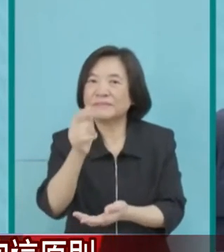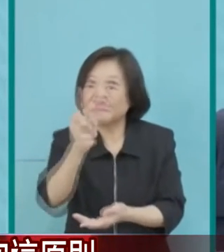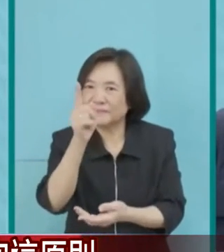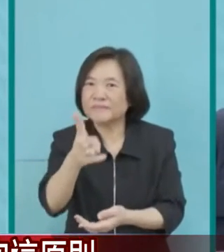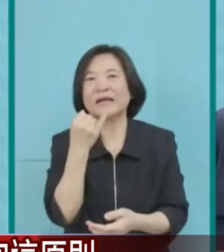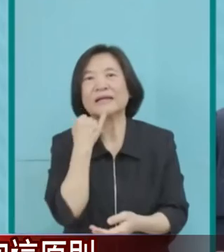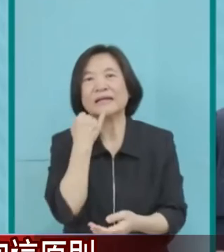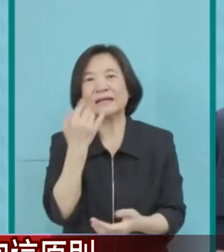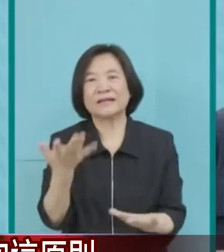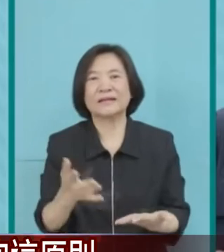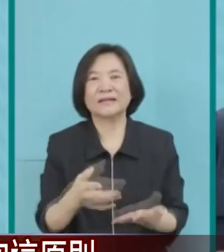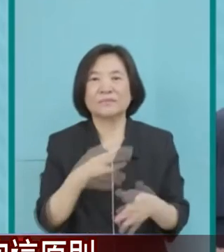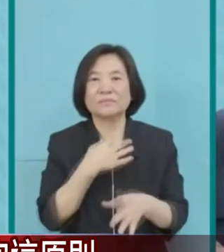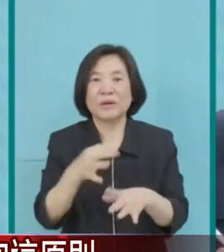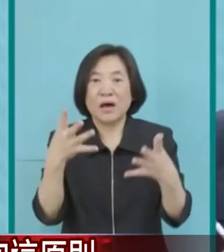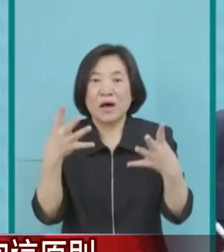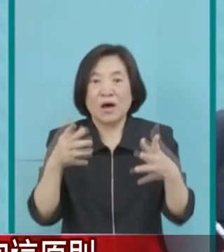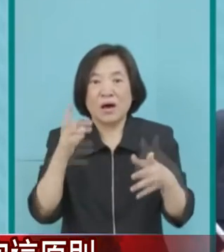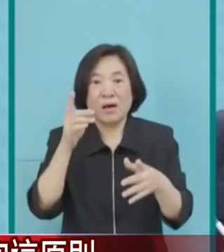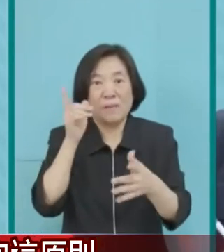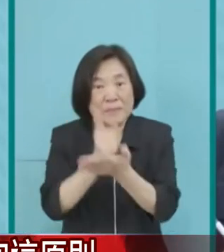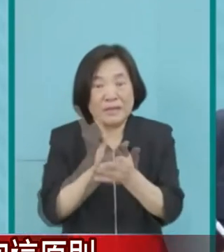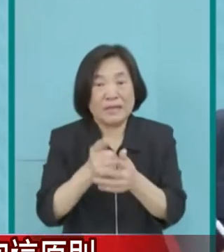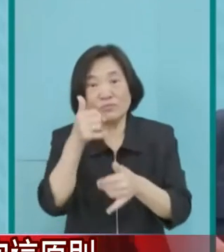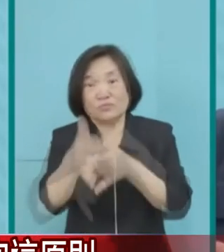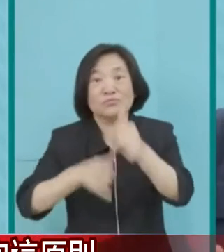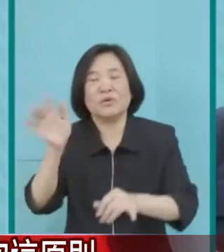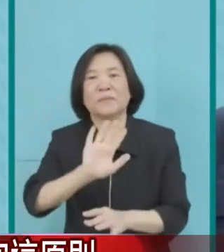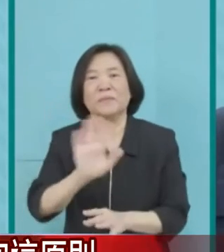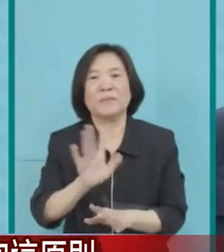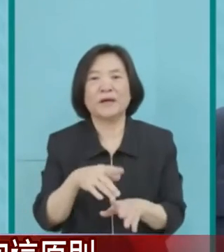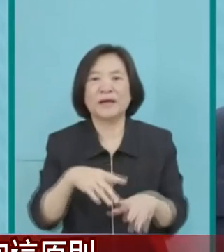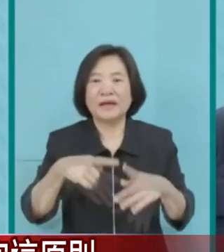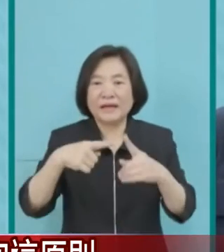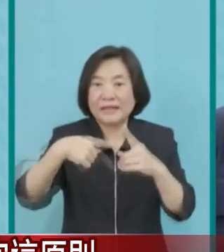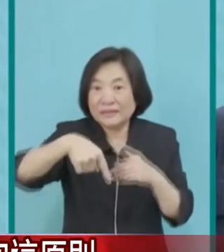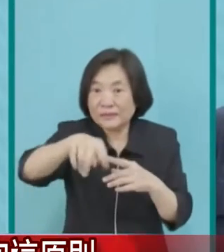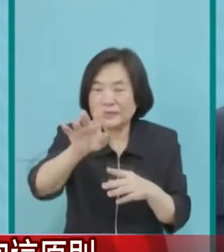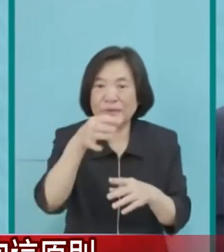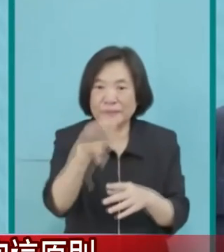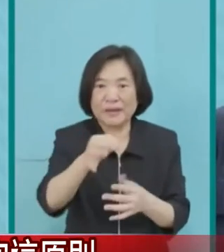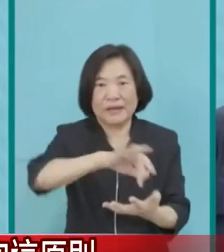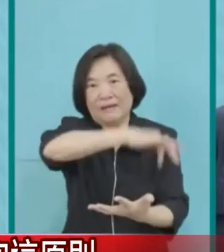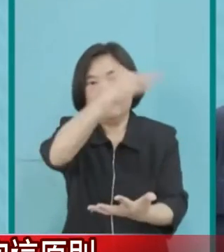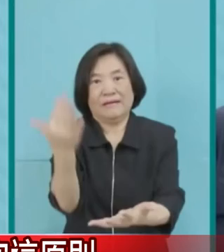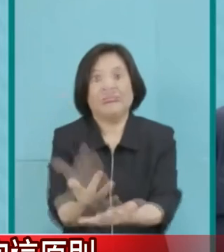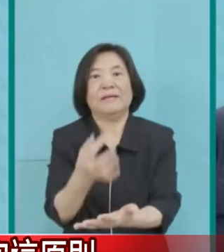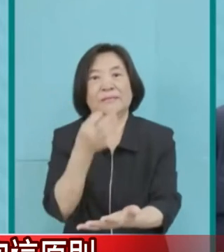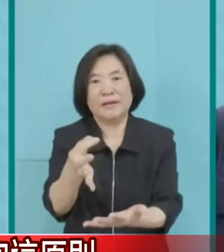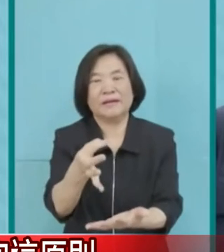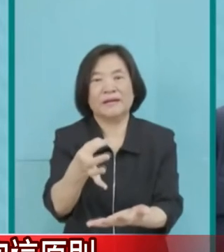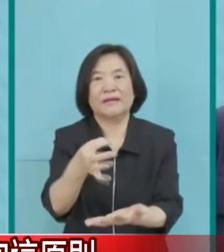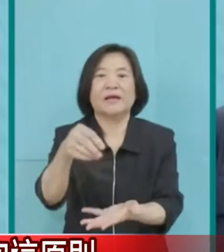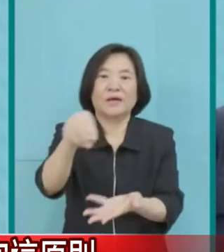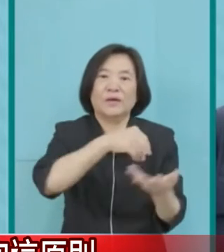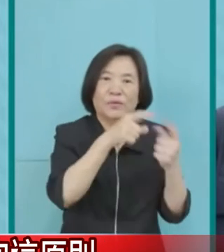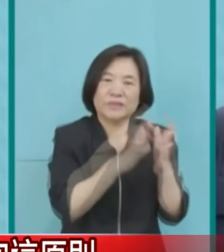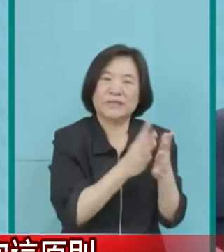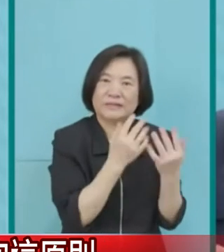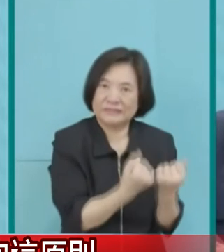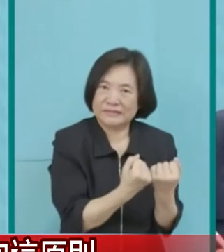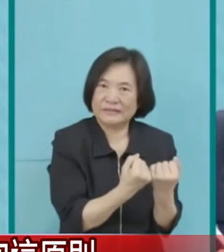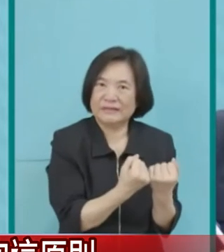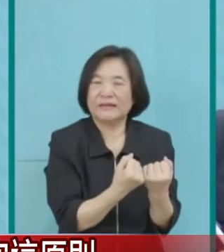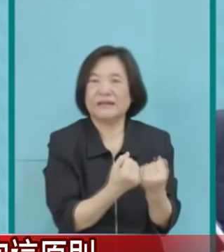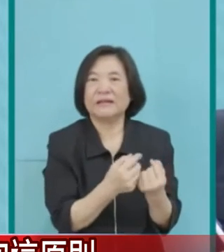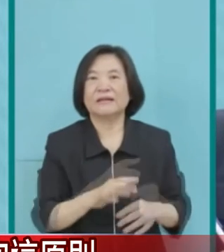少，哦，就减少去市场的次数。所以每次去哈少去，那多买一次买多一点。那我们又开始协调我们